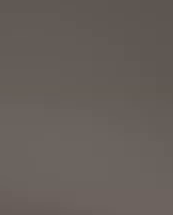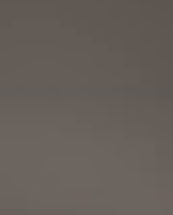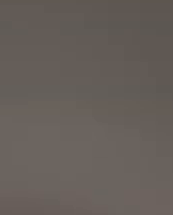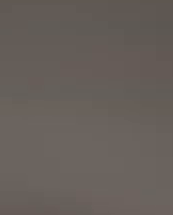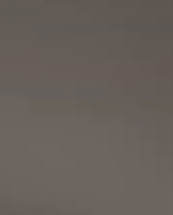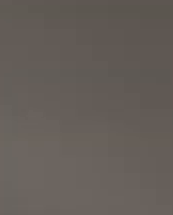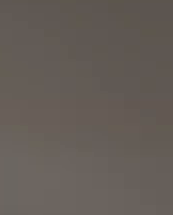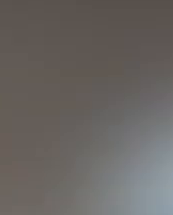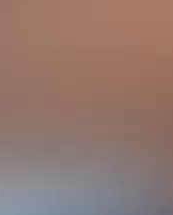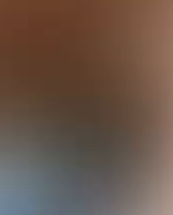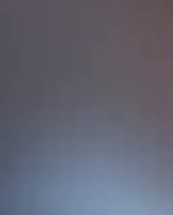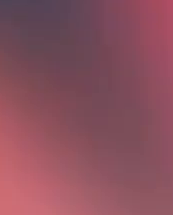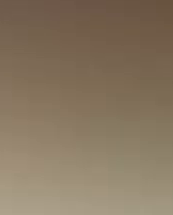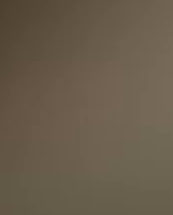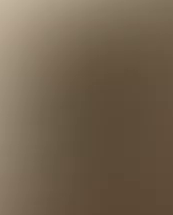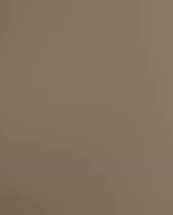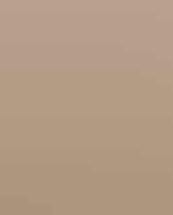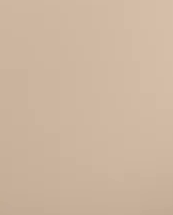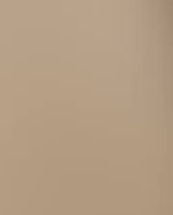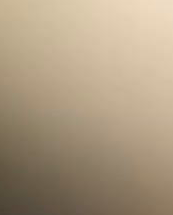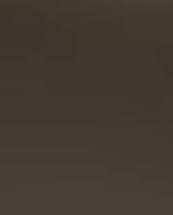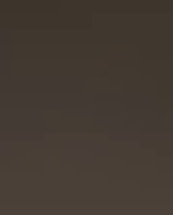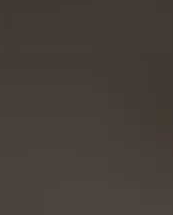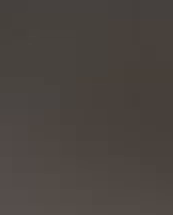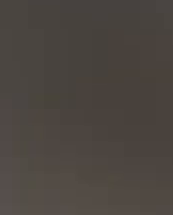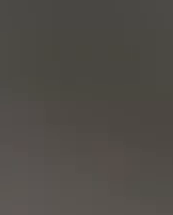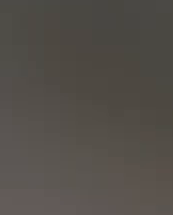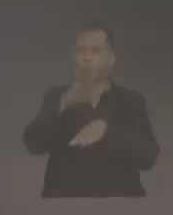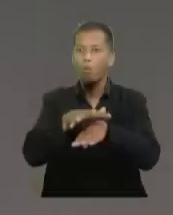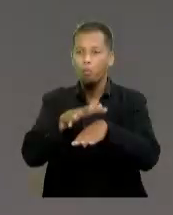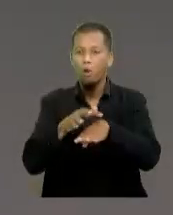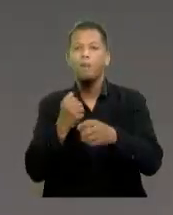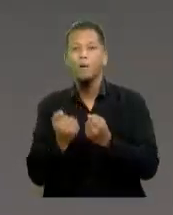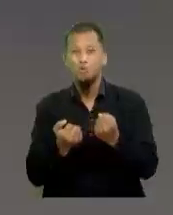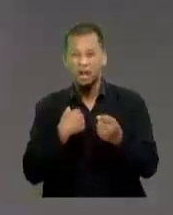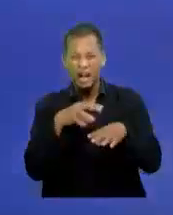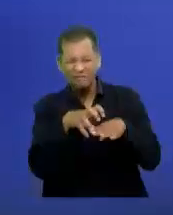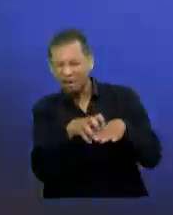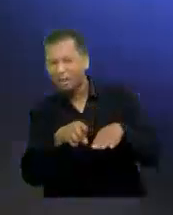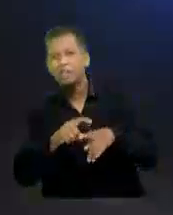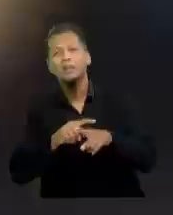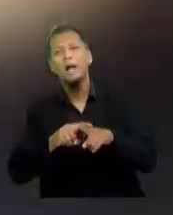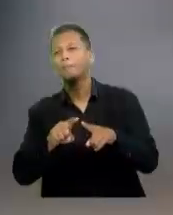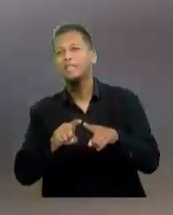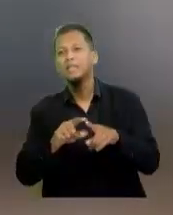Bali. Saat evakuasi, berulang kali terjadi longsoran kecil yang menimpa badan truk karena tanah masih